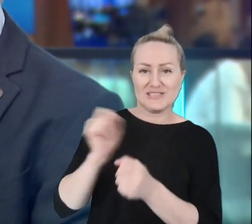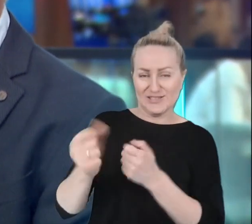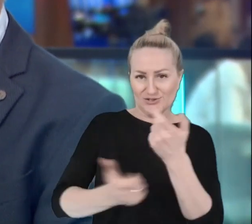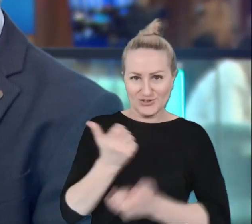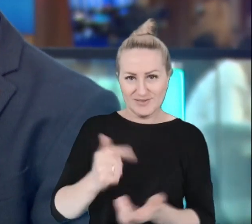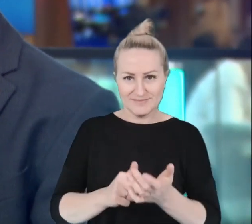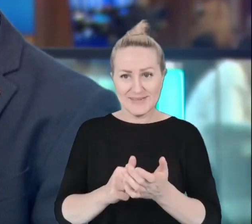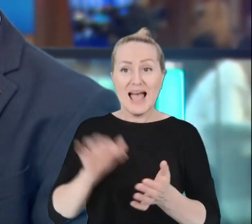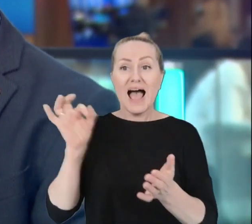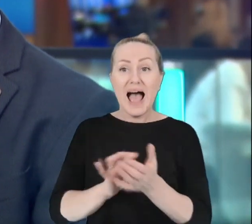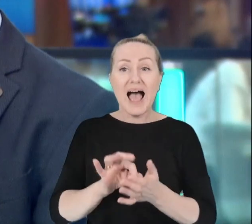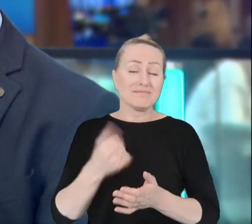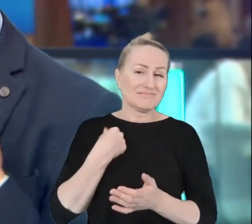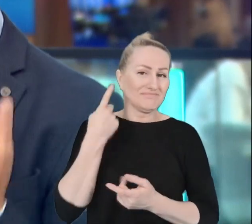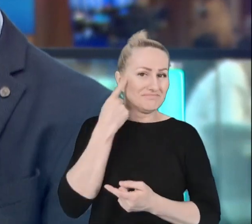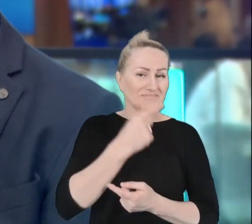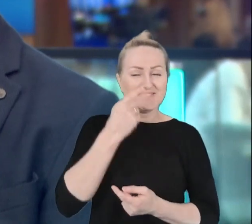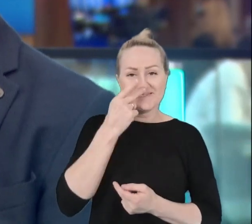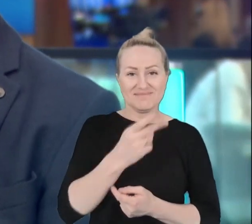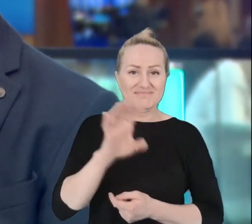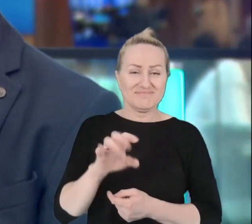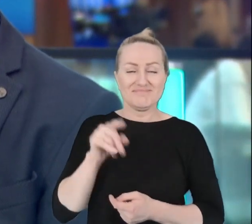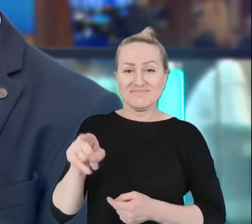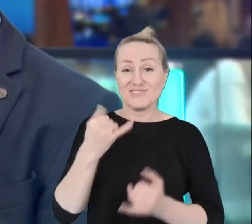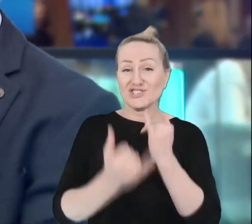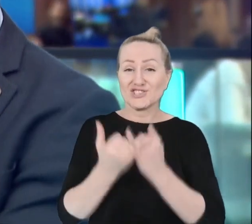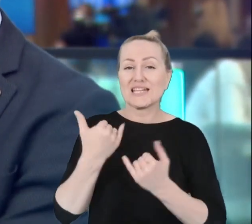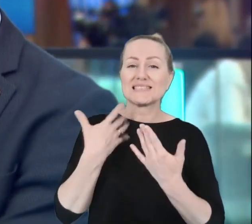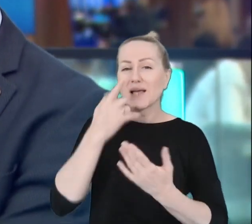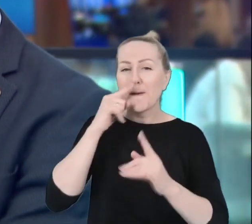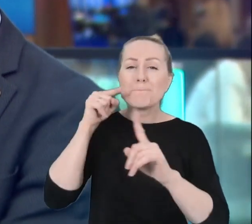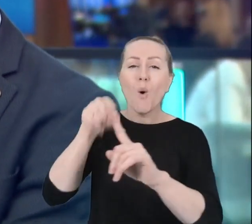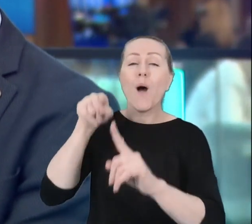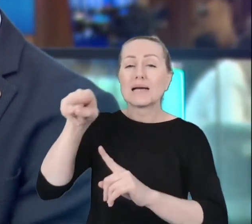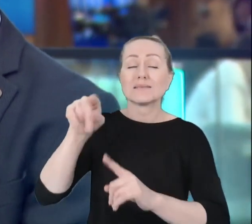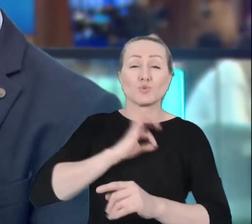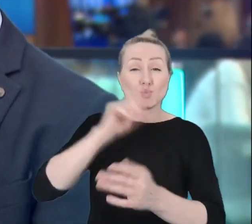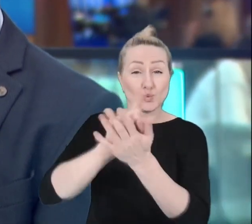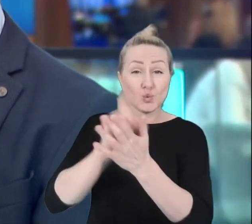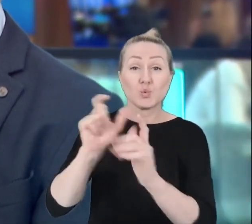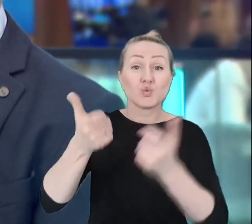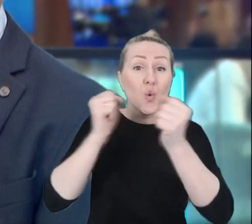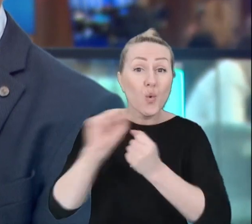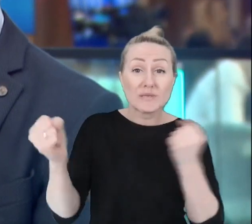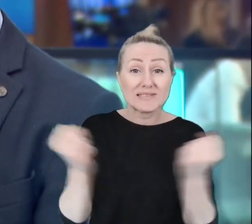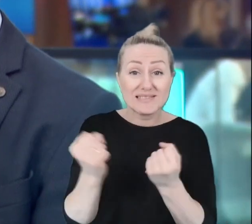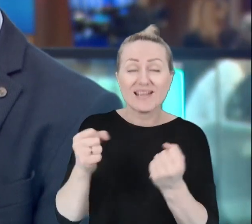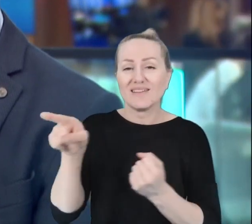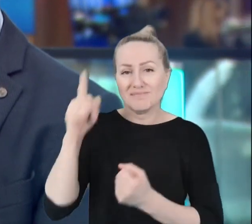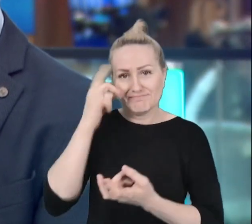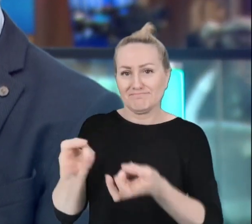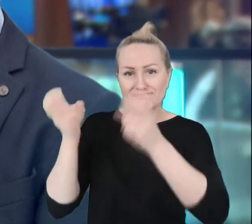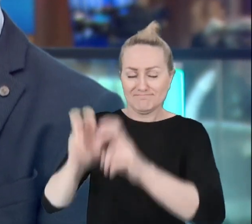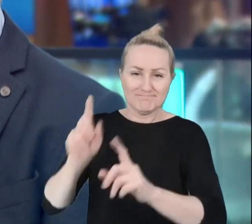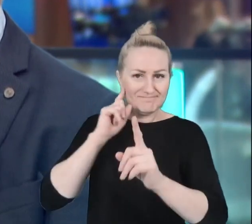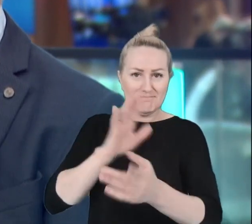ja uważam, że to jest, jeżeli coś miałbym wskazać jako swój sukces, to, że taka inicjatywa powstała kompletnie bez mojej